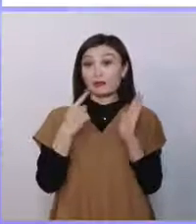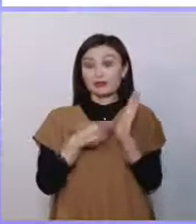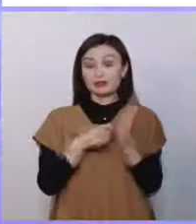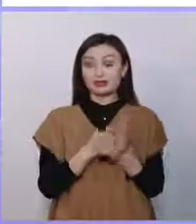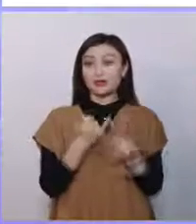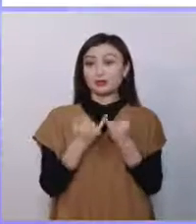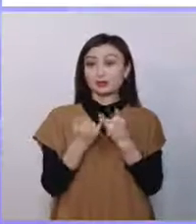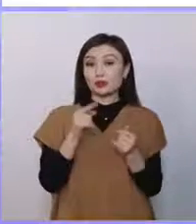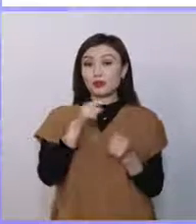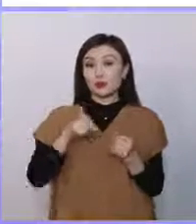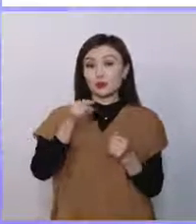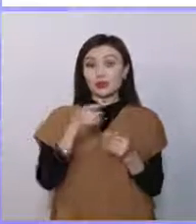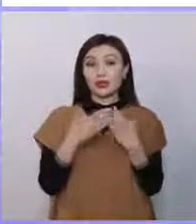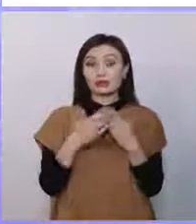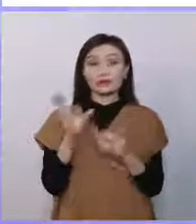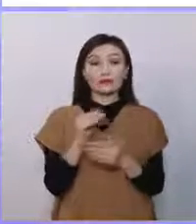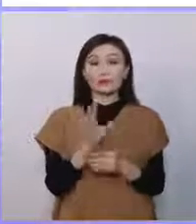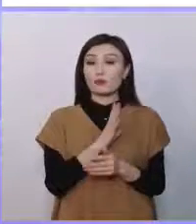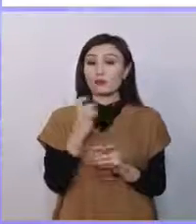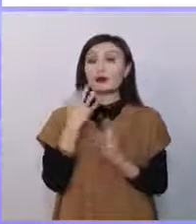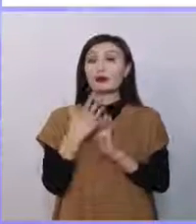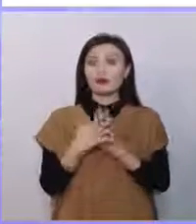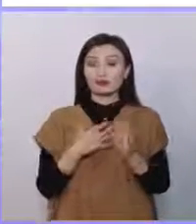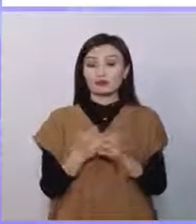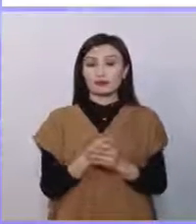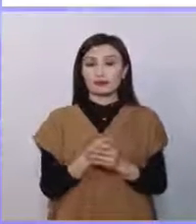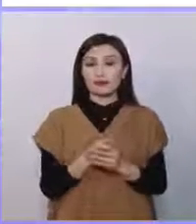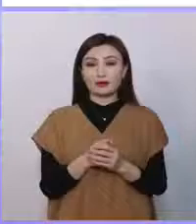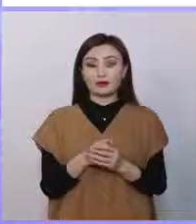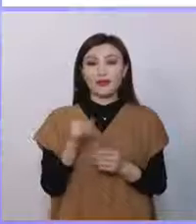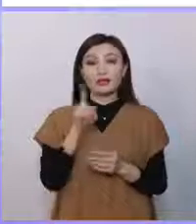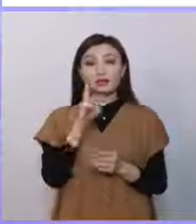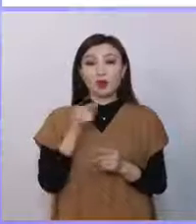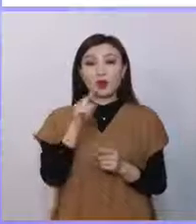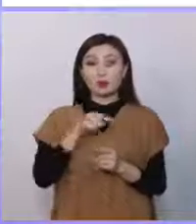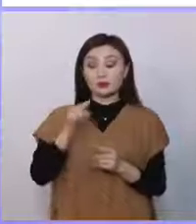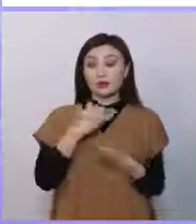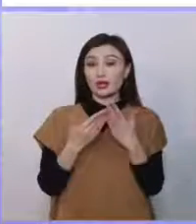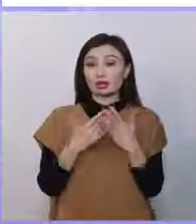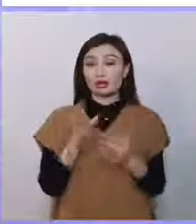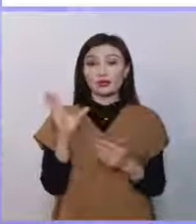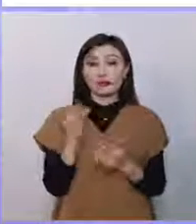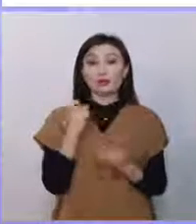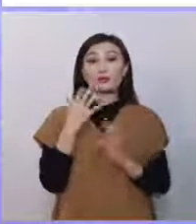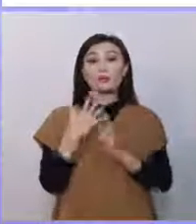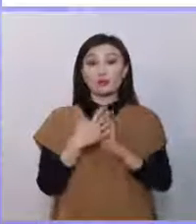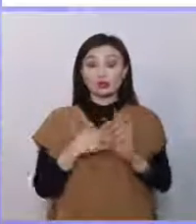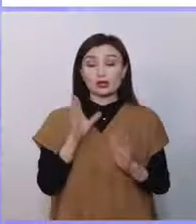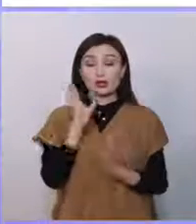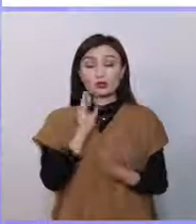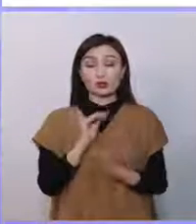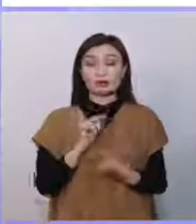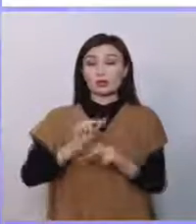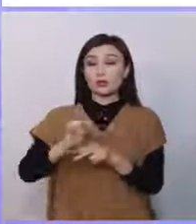желтый круг если все было понятно и зеленый круг если все поняли и можете